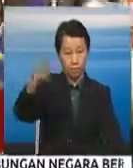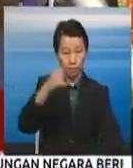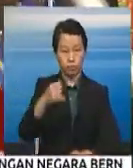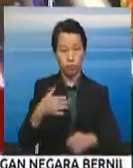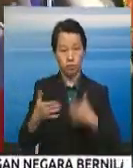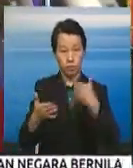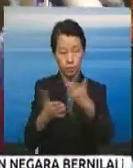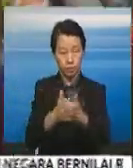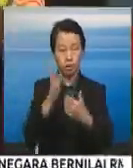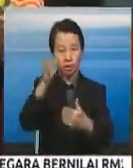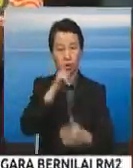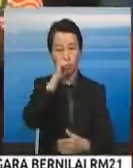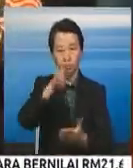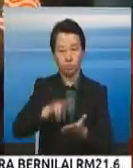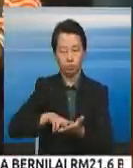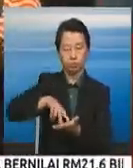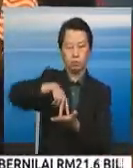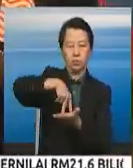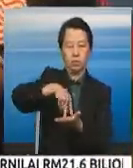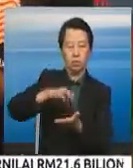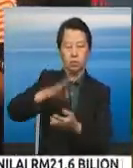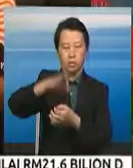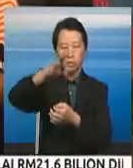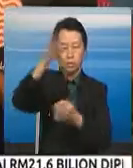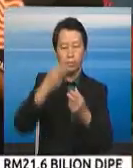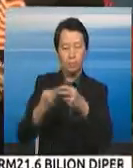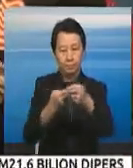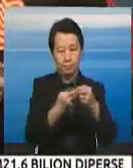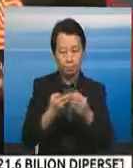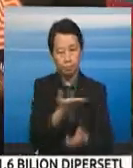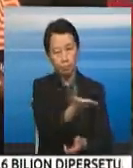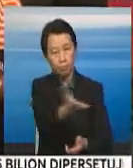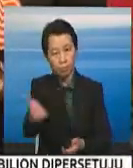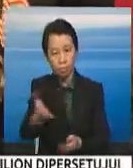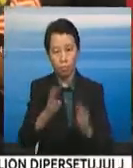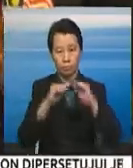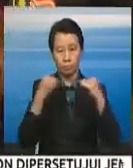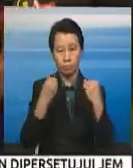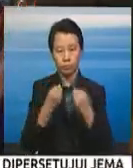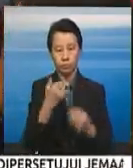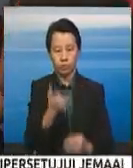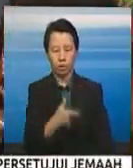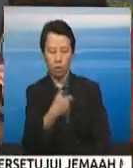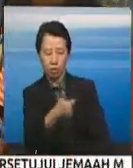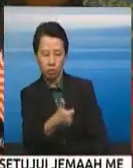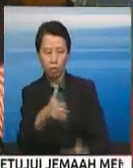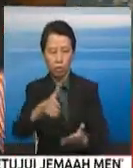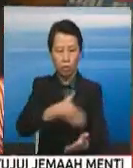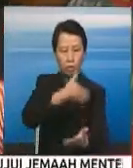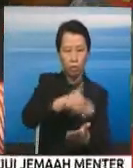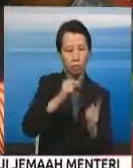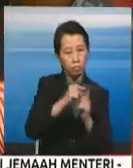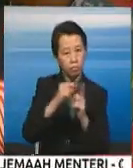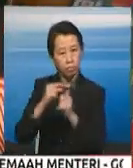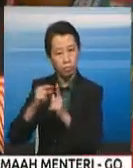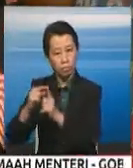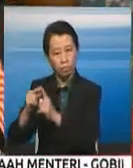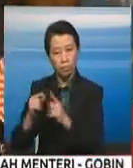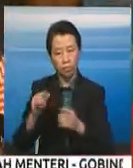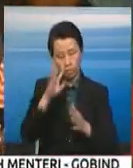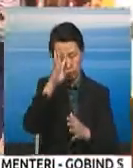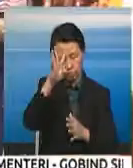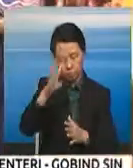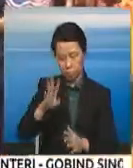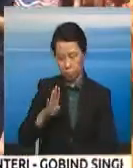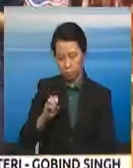tiba pasti membangkitkan lagi semangat perpaduan dalam kalangan masyarakat. Apa yang menariknya, lagu dan lirik ciptaan Bro Rem dan